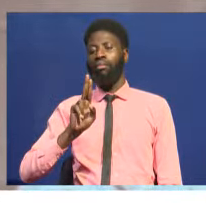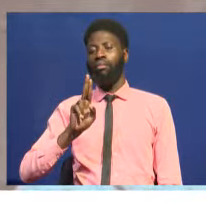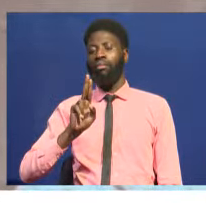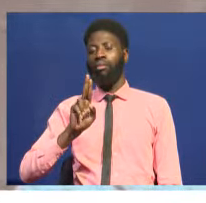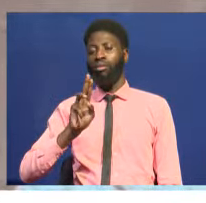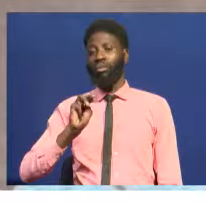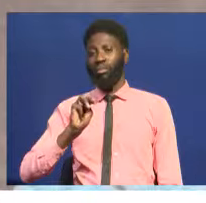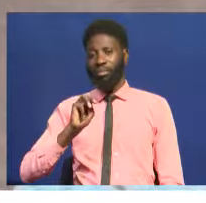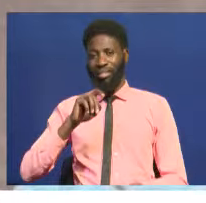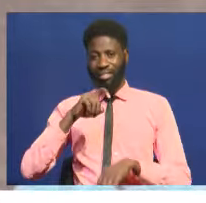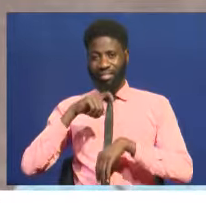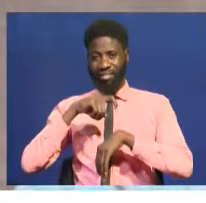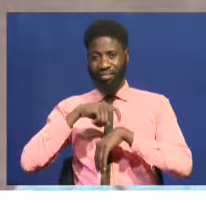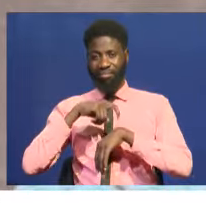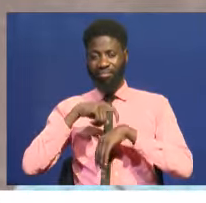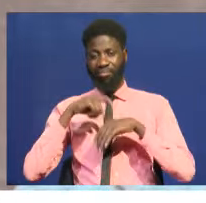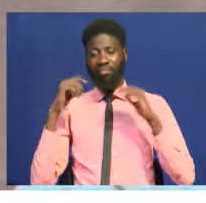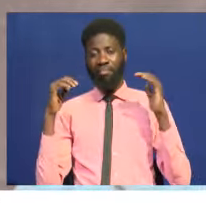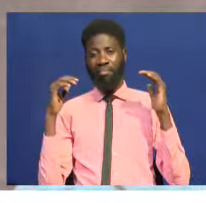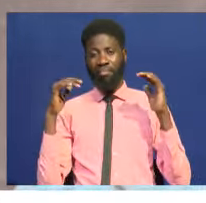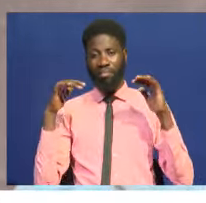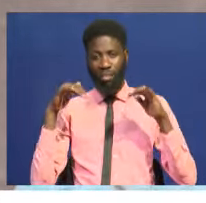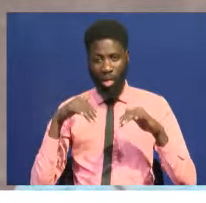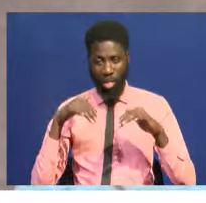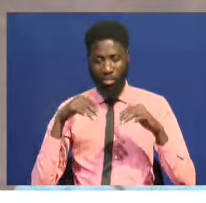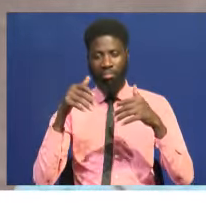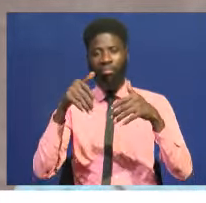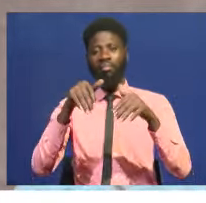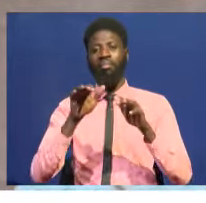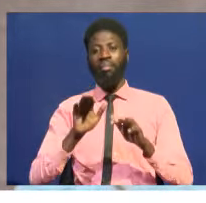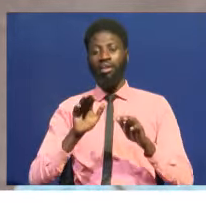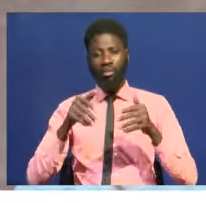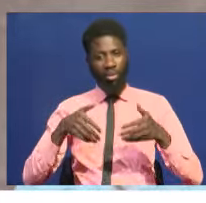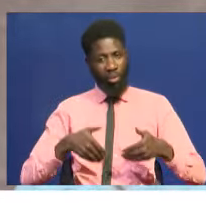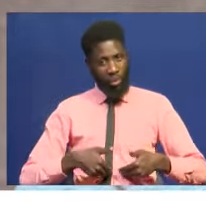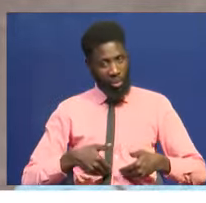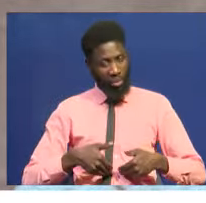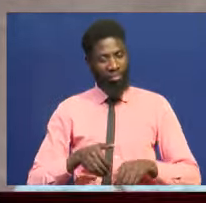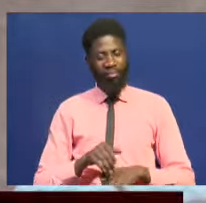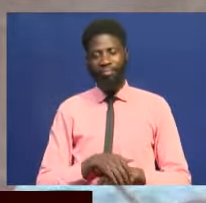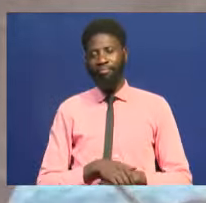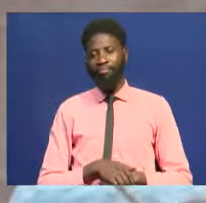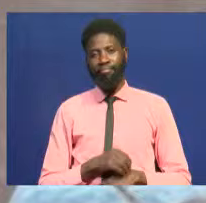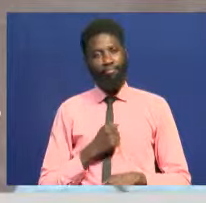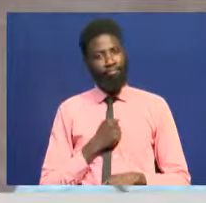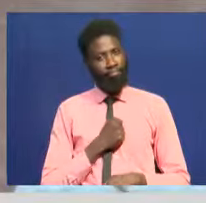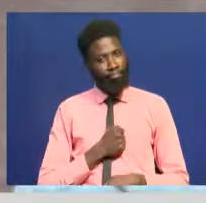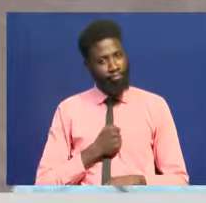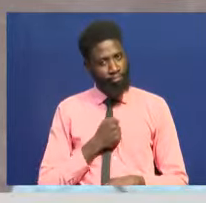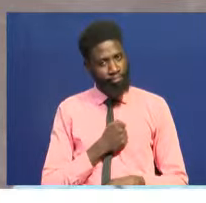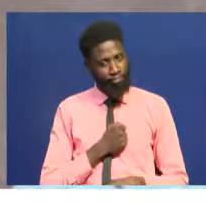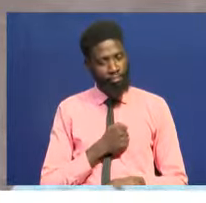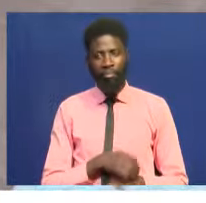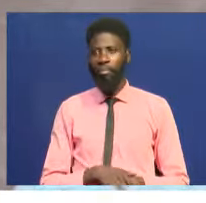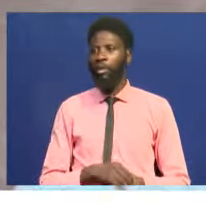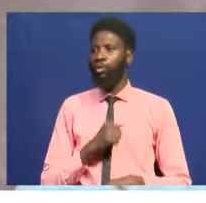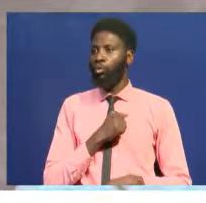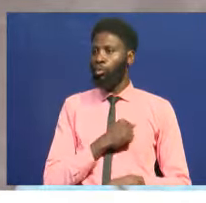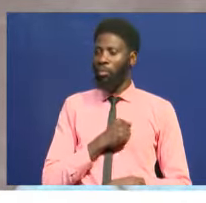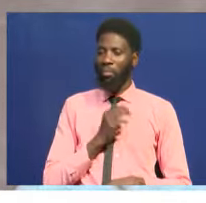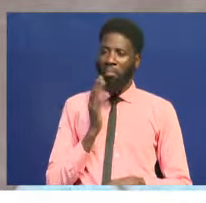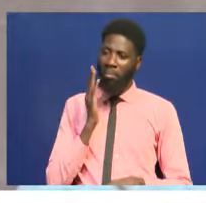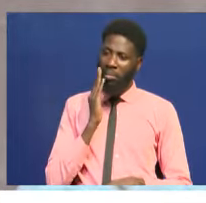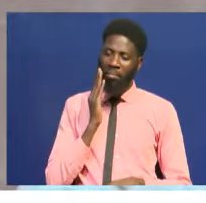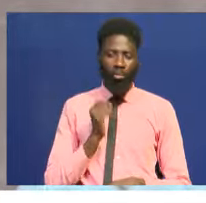ya mazishi ya huyu kijana, poleni sana, pole mama, pole